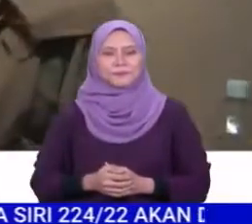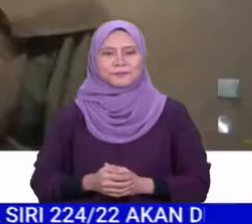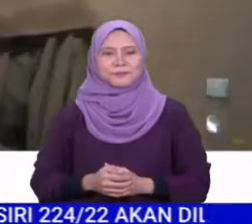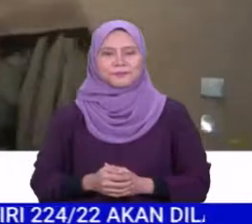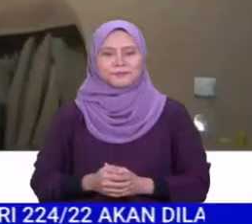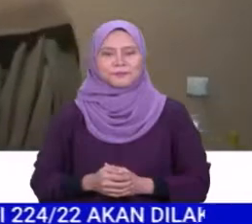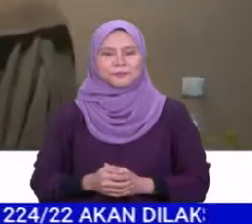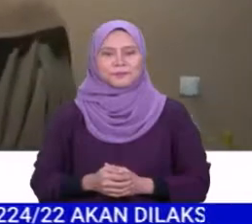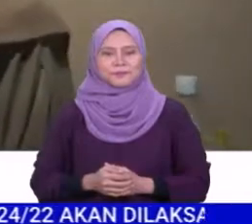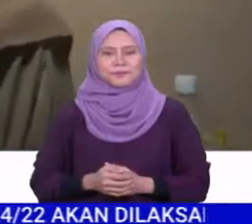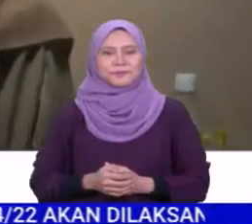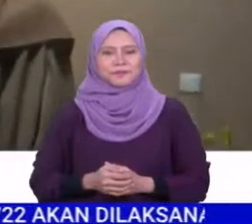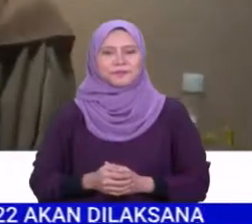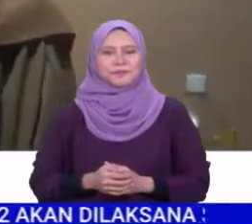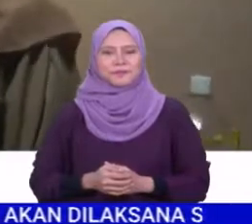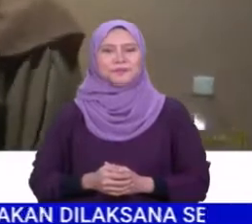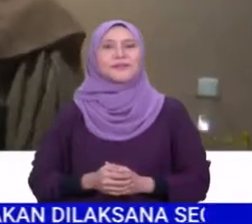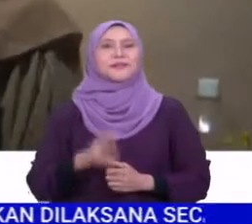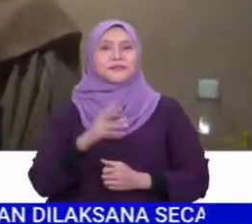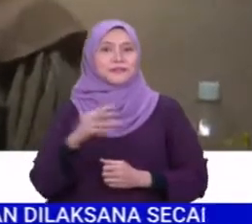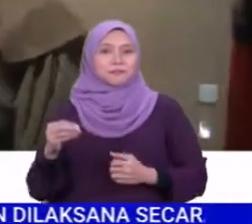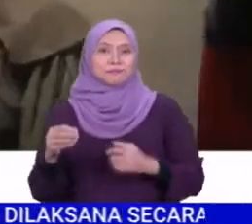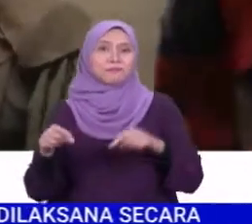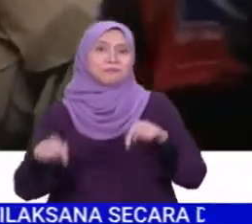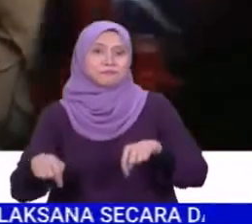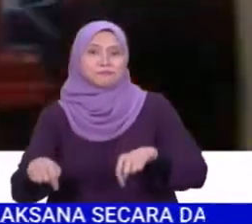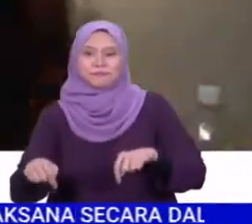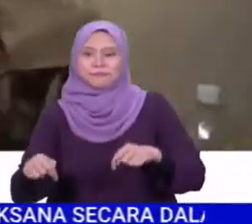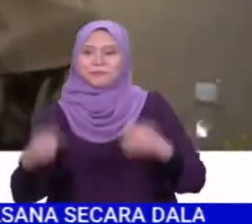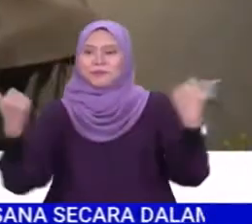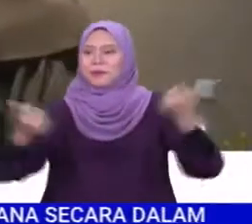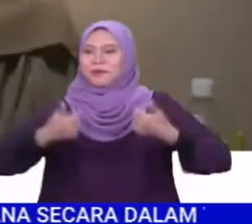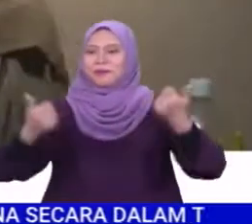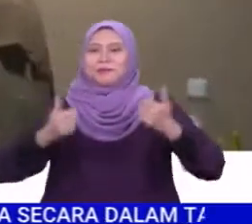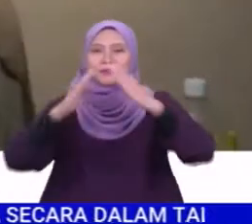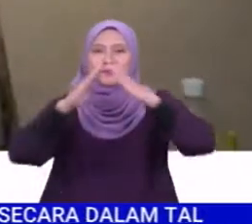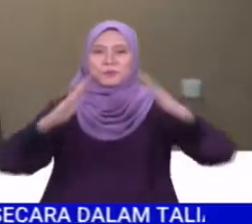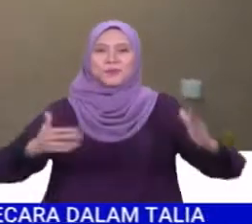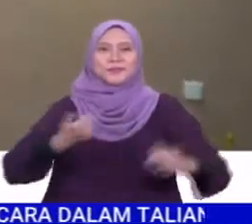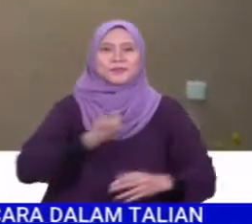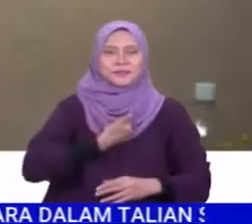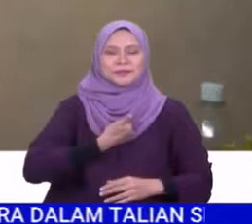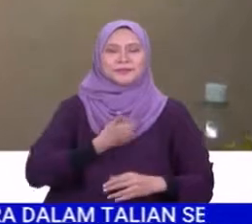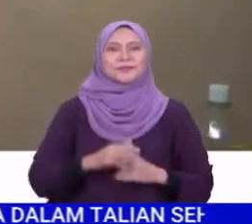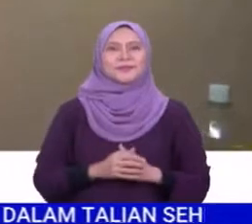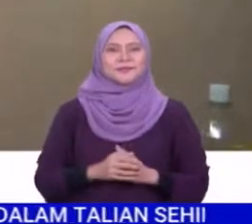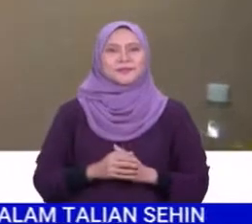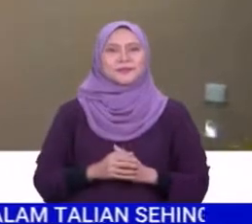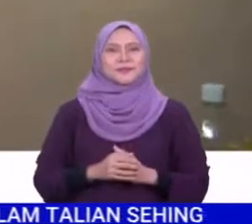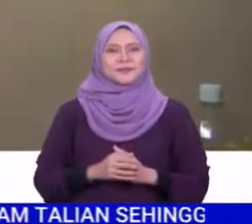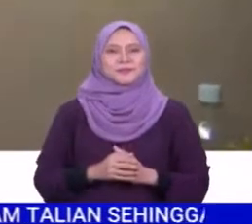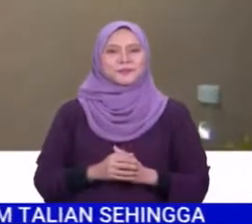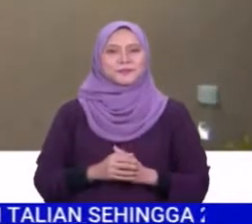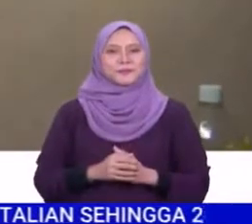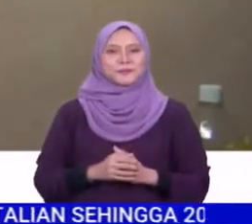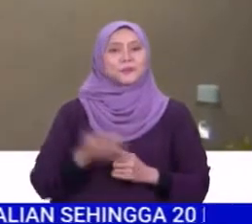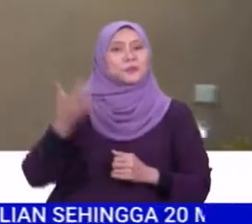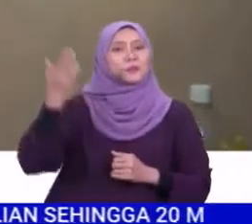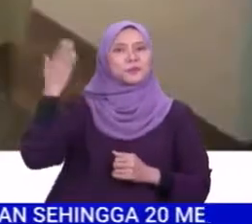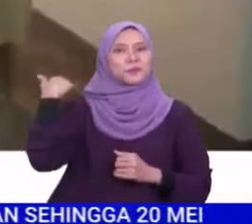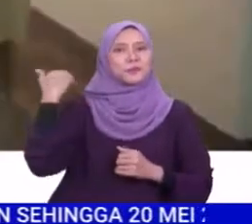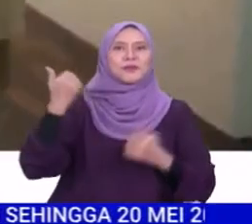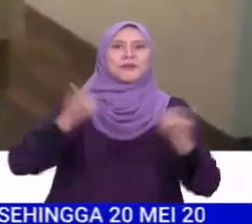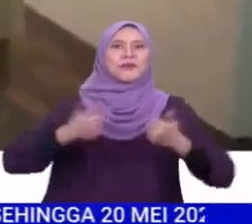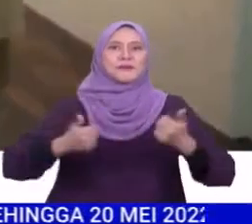Pula-pula kita boleh beraya di rumah sendiri. Biasanya kita menyambut raya ni